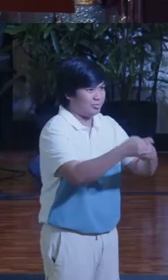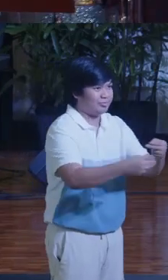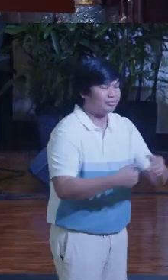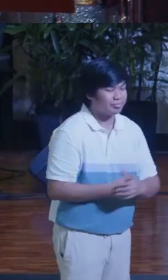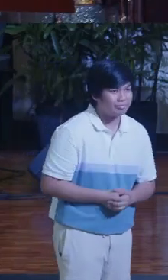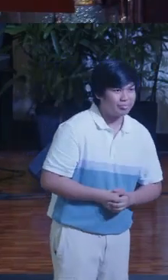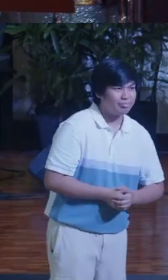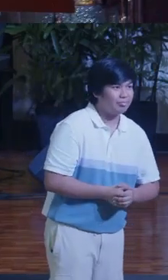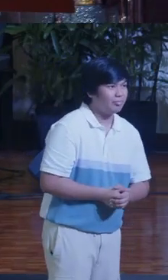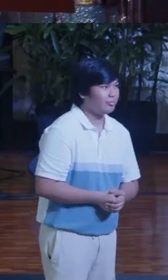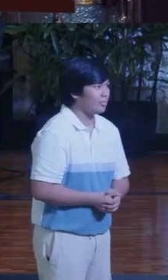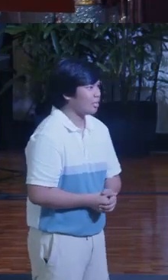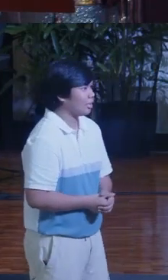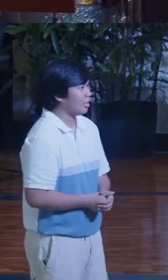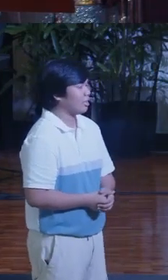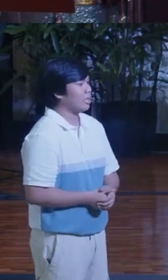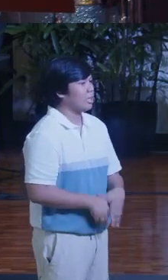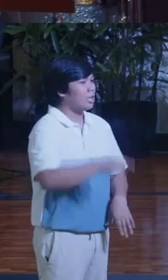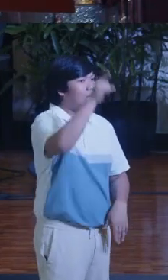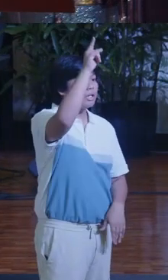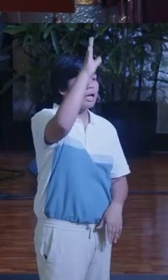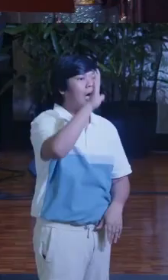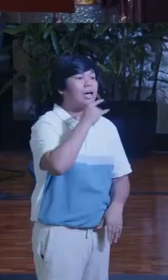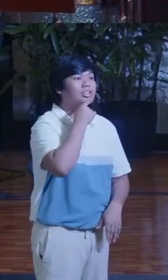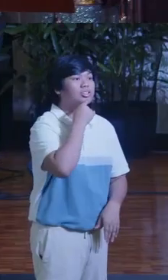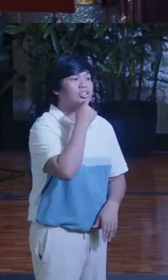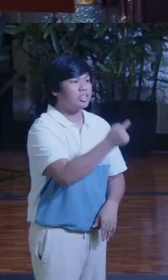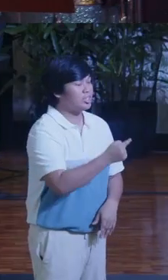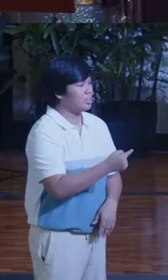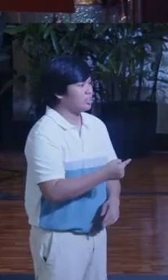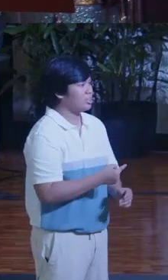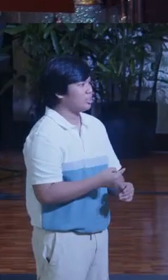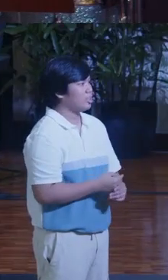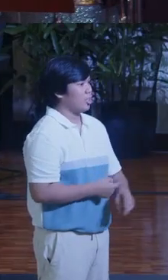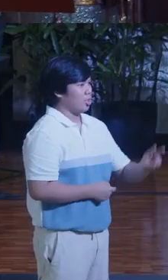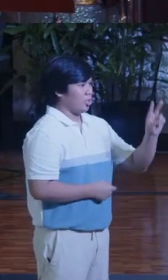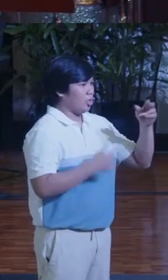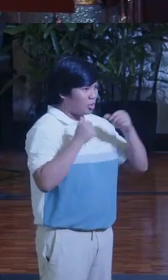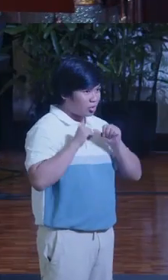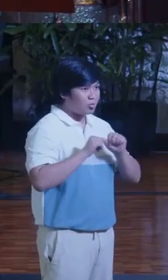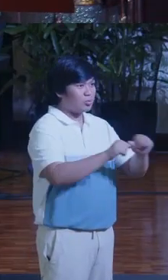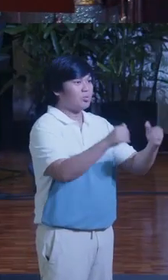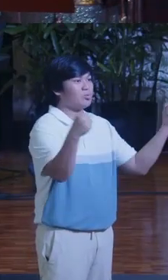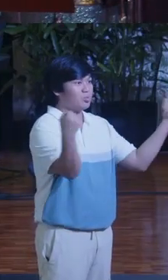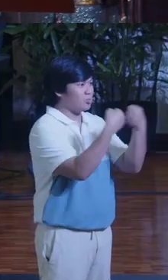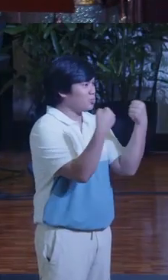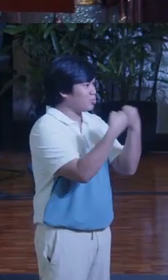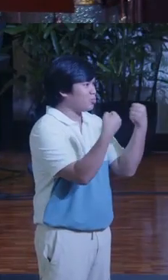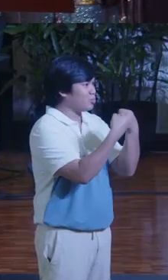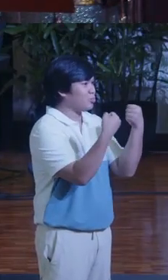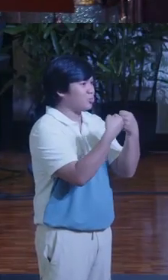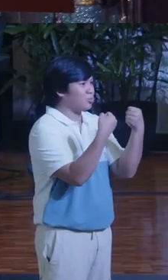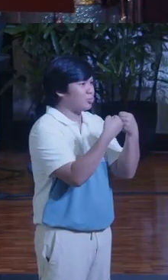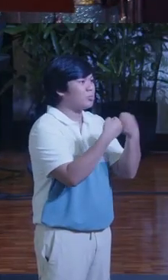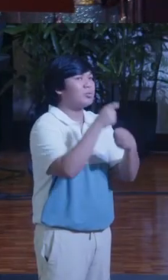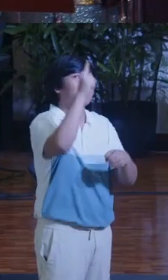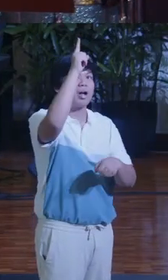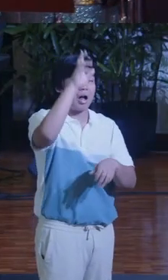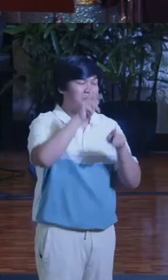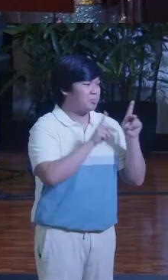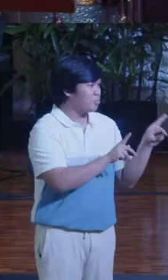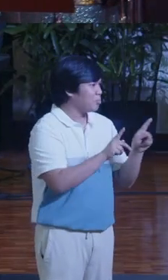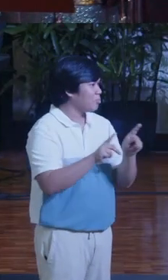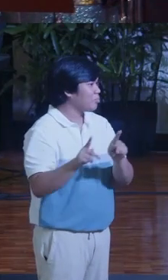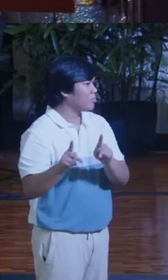ito. Sinabi ng Panginoon, pinag-aaway niya yan, dalawang yan, hanggang ngayon. Ginawa yan, sinadya yan ng Panginoon. Hindi